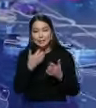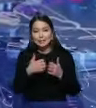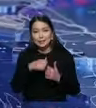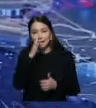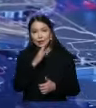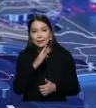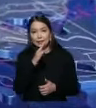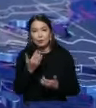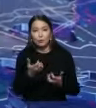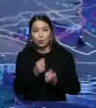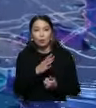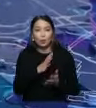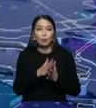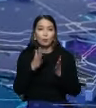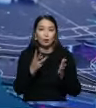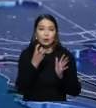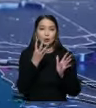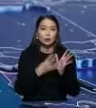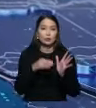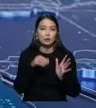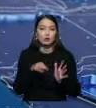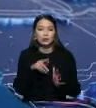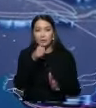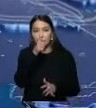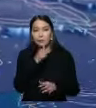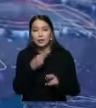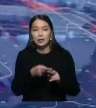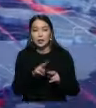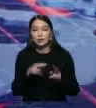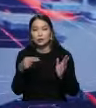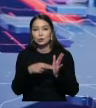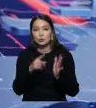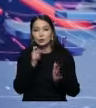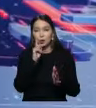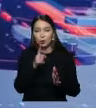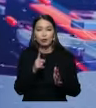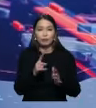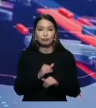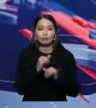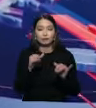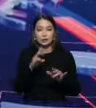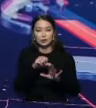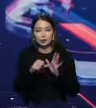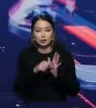казахстанец получал более 390 тысяч тенге в месяц. Эта сумма за год выросла на